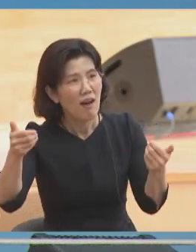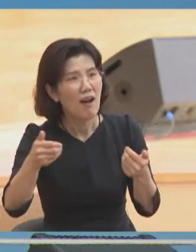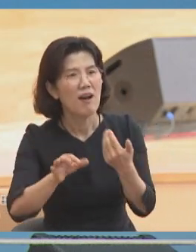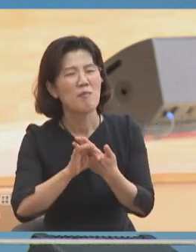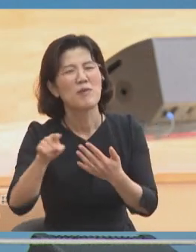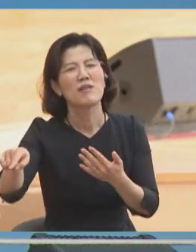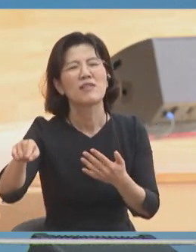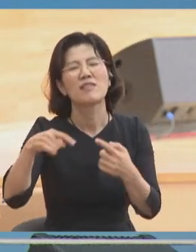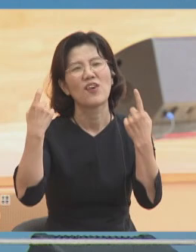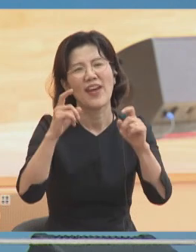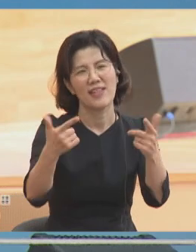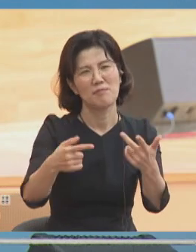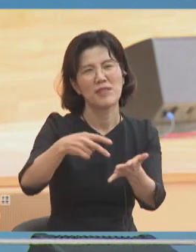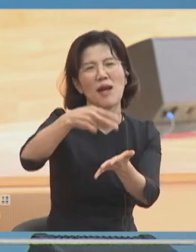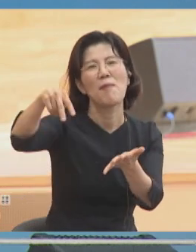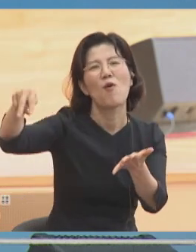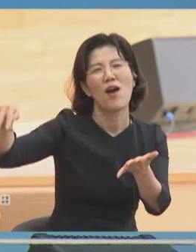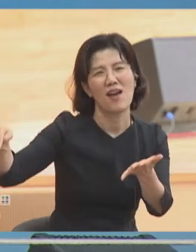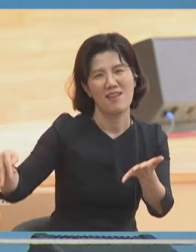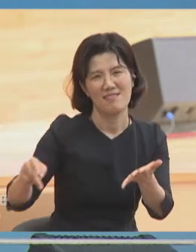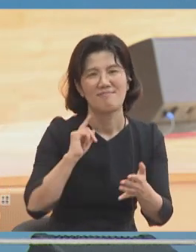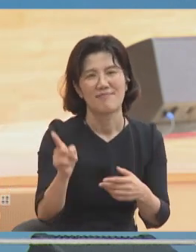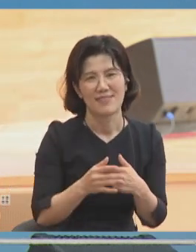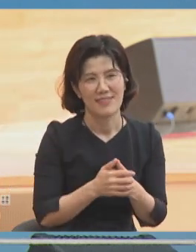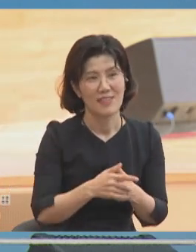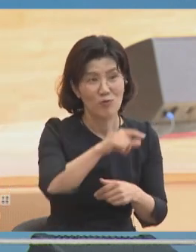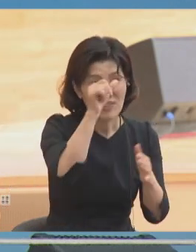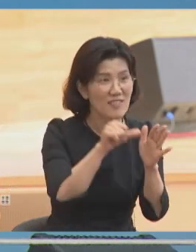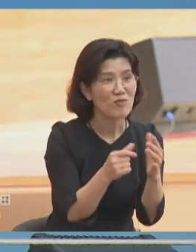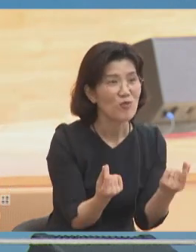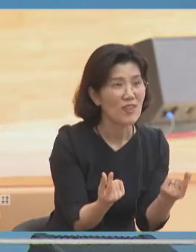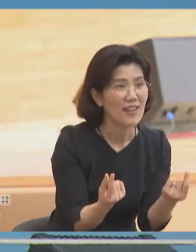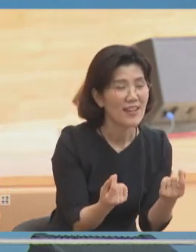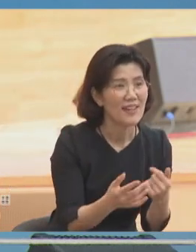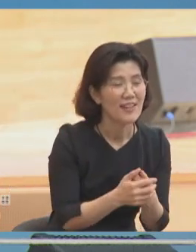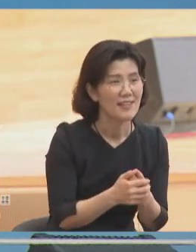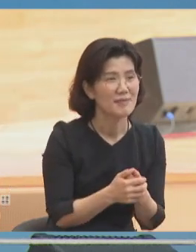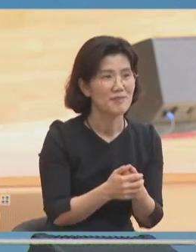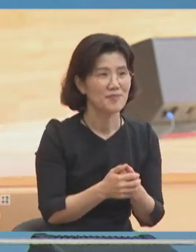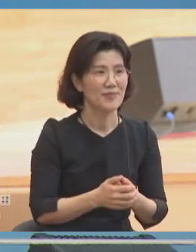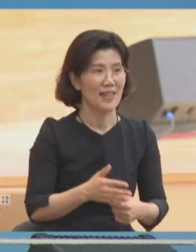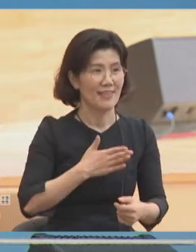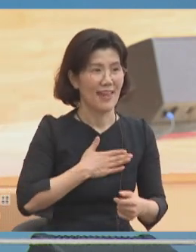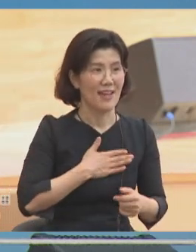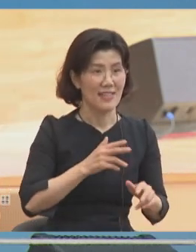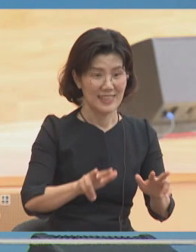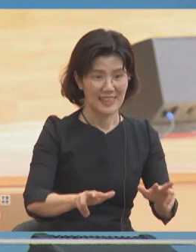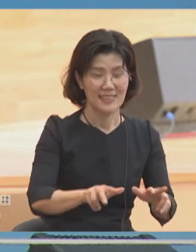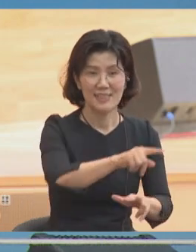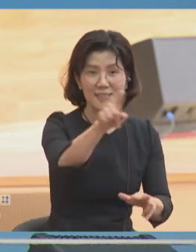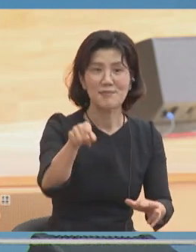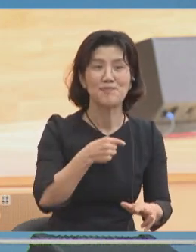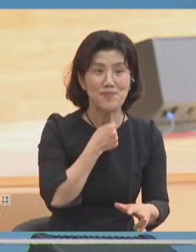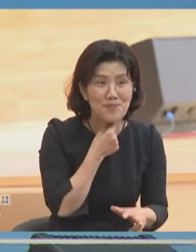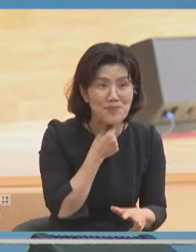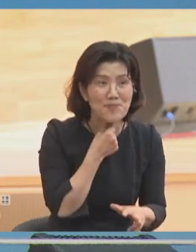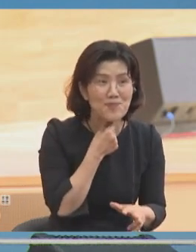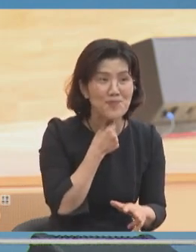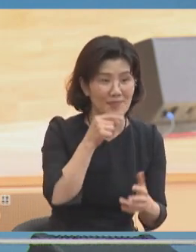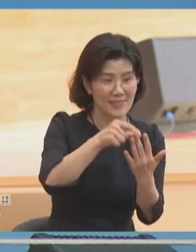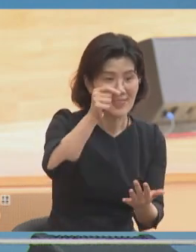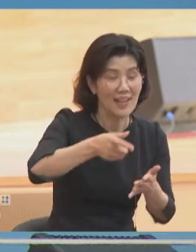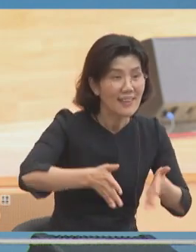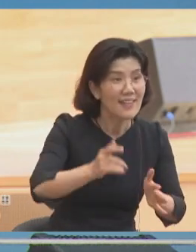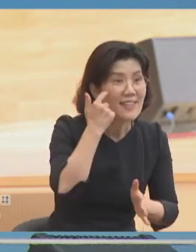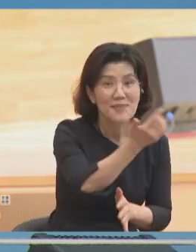방이라 부릅니다 혹시 우리 인생도 그렇지 않습니까 여기 이곳에 내가 선택해서 태어나고 싶으셨던 분